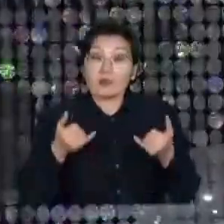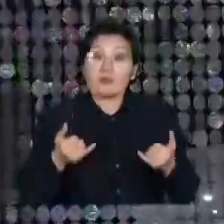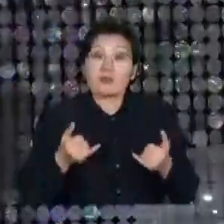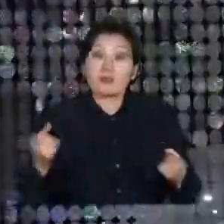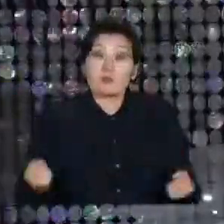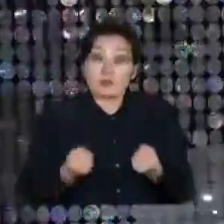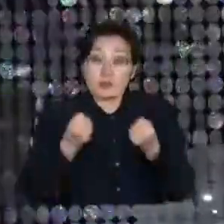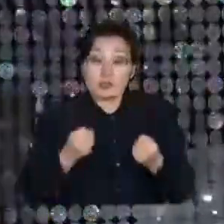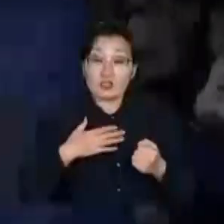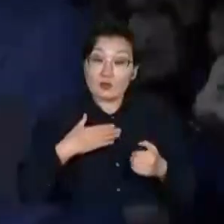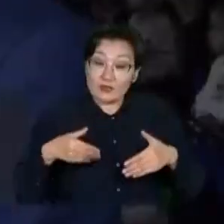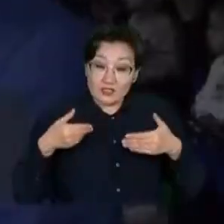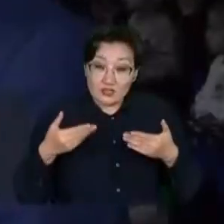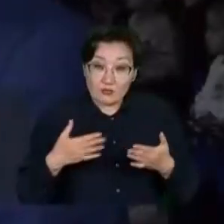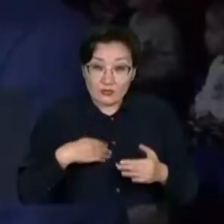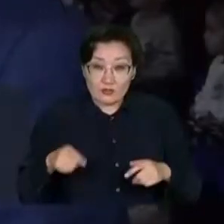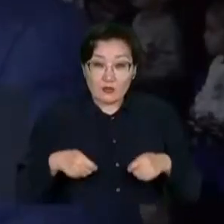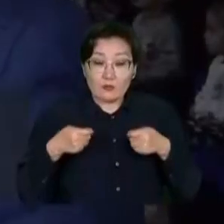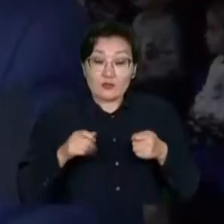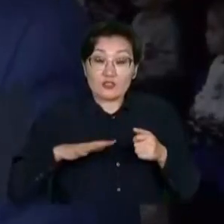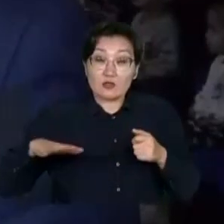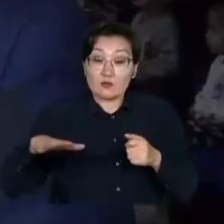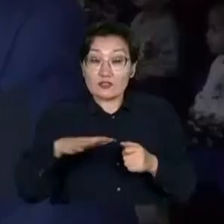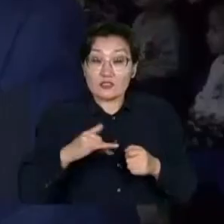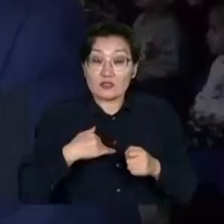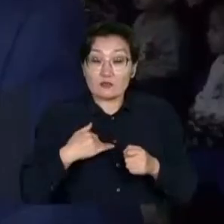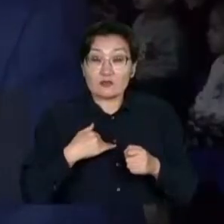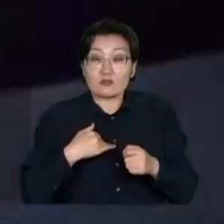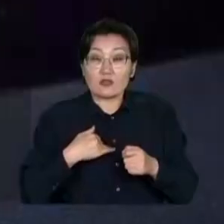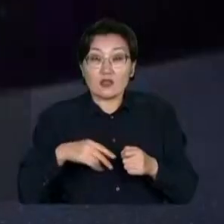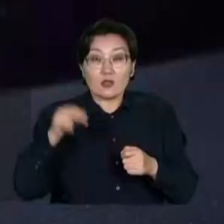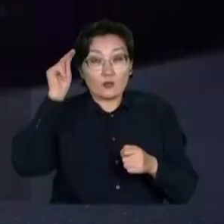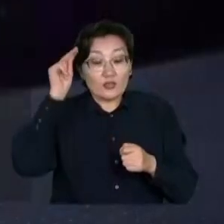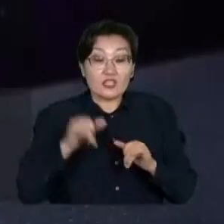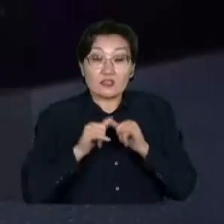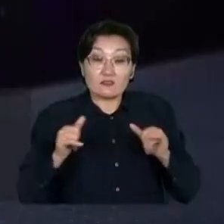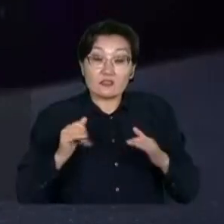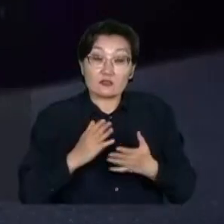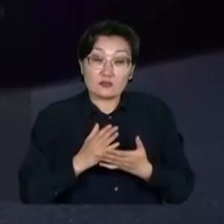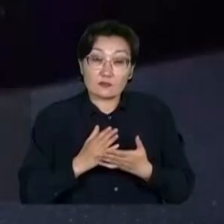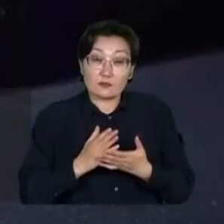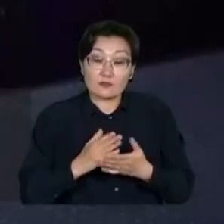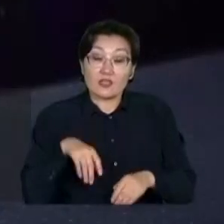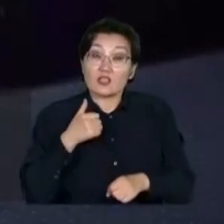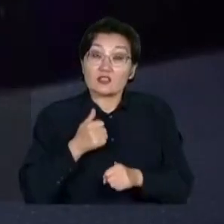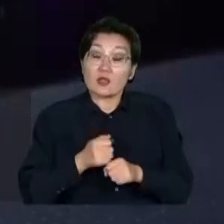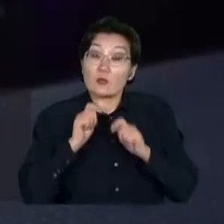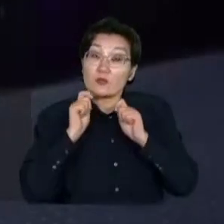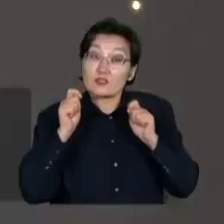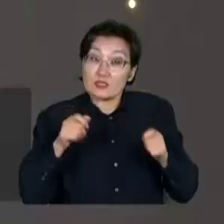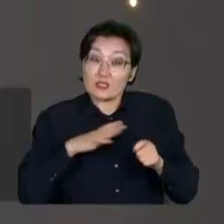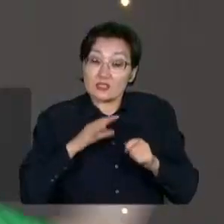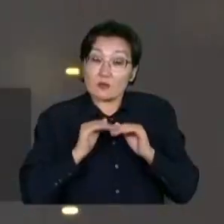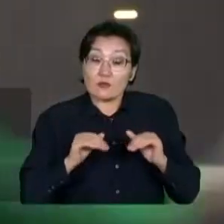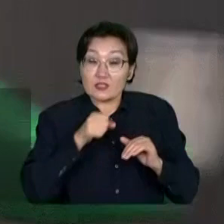наше предложения мы им даём площадку они уже навыки свои оттачивают главным сюрпризом стали